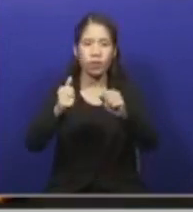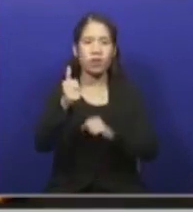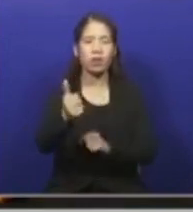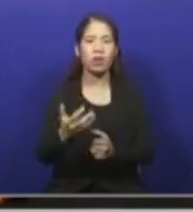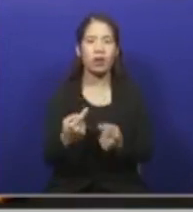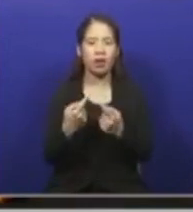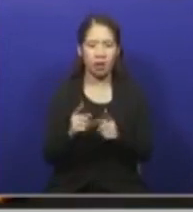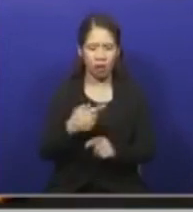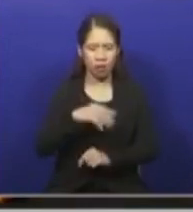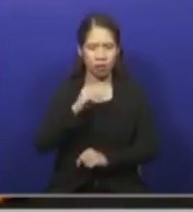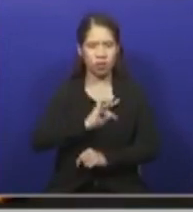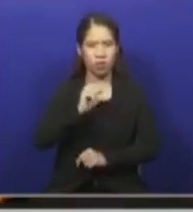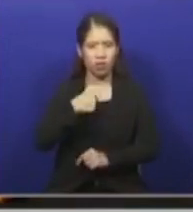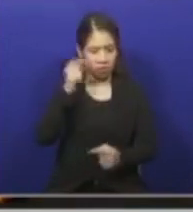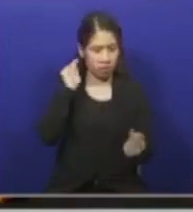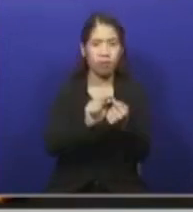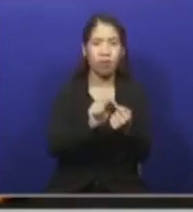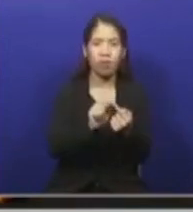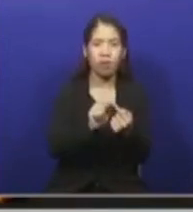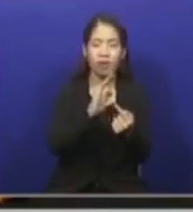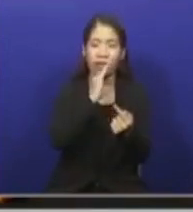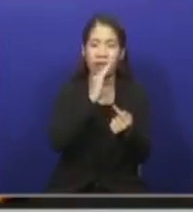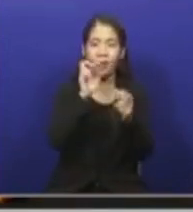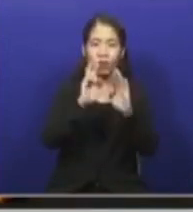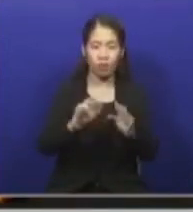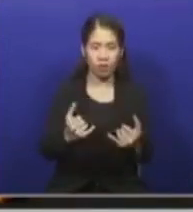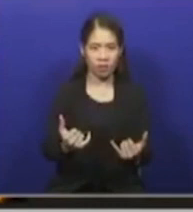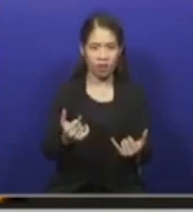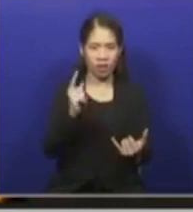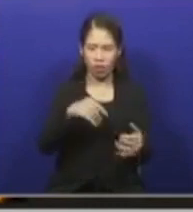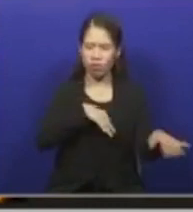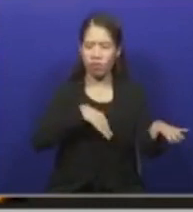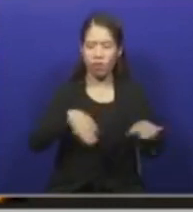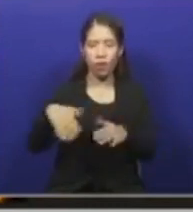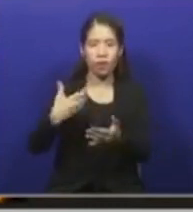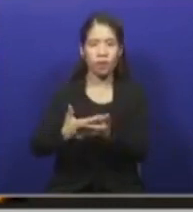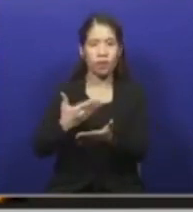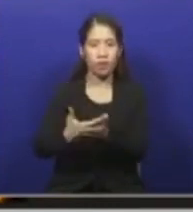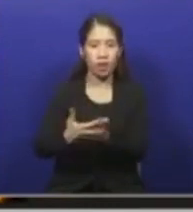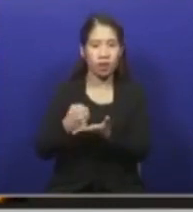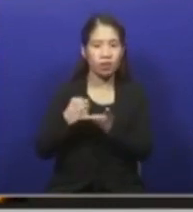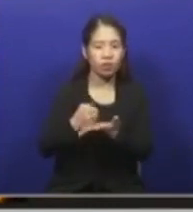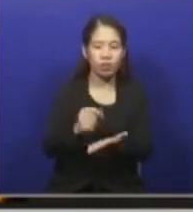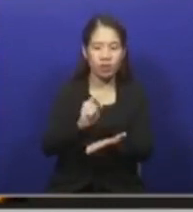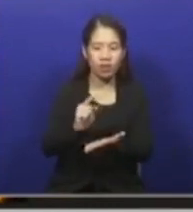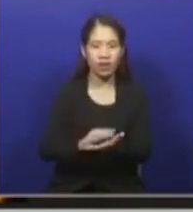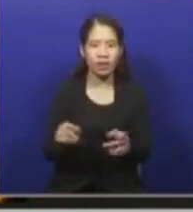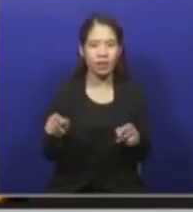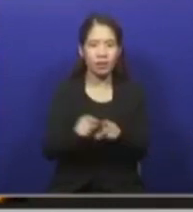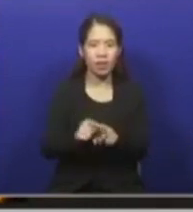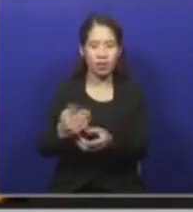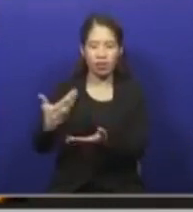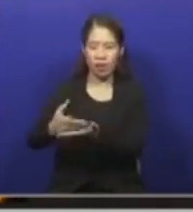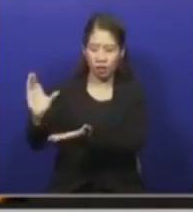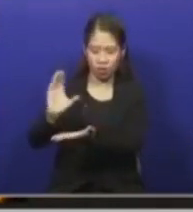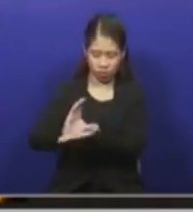แล้วมันจะเป็นโครงการที่เข้าเป้าได้ยังไงครับท่านประธานถ้าเป็นแบบนี้เราเตรียมงบฟื้นฟูคุณภาพน้ำในแม่น้ำได้เลยครับเพราะดูเหมือนเราจะ